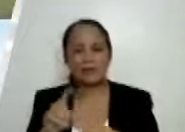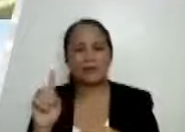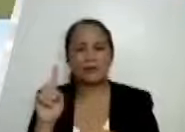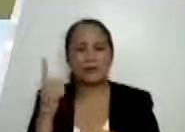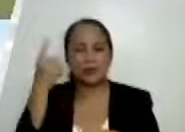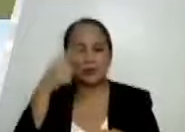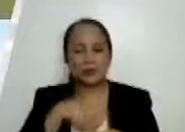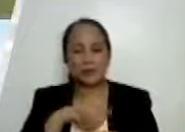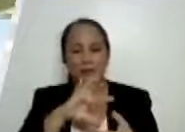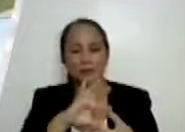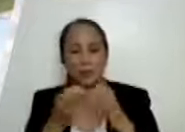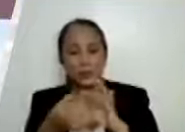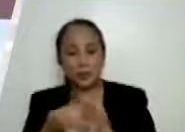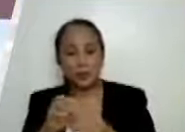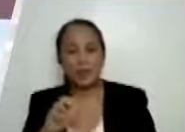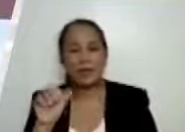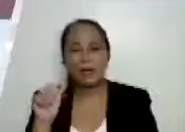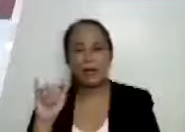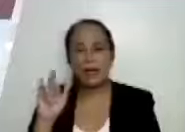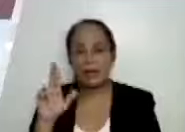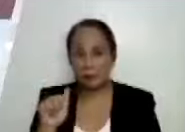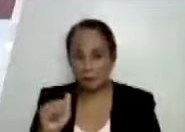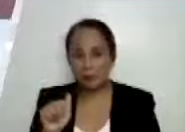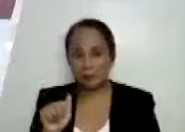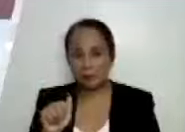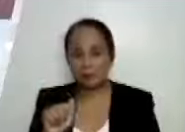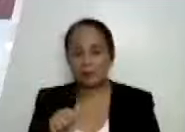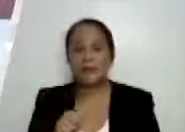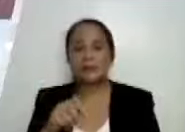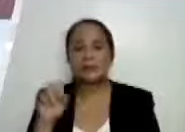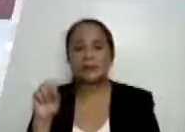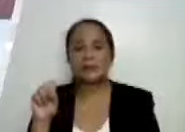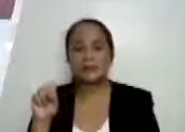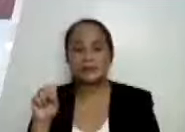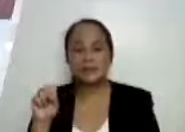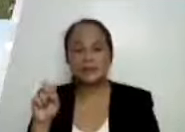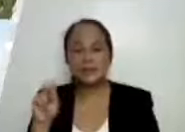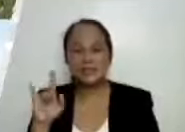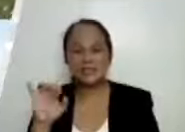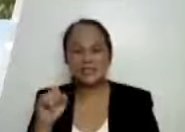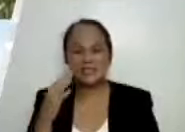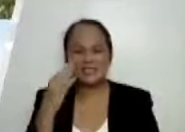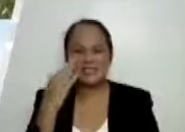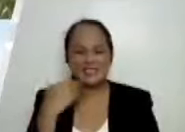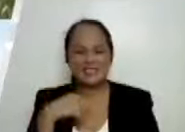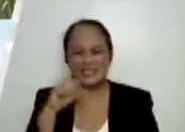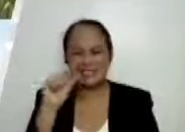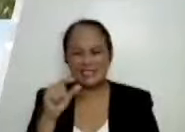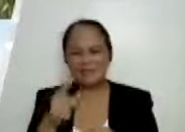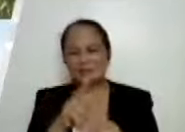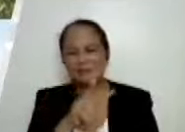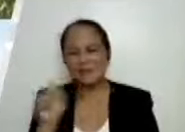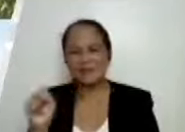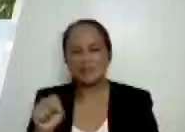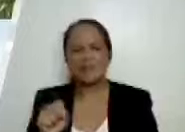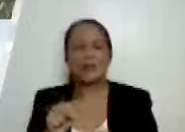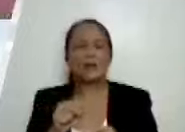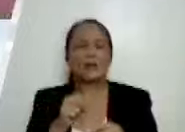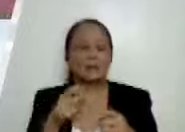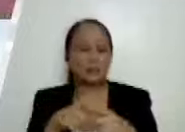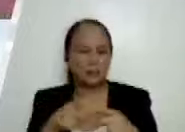Ira Villegas. Si Nesty, kinapos lang ng konti kontra sa Japanese boxer sa Tokyo noon,